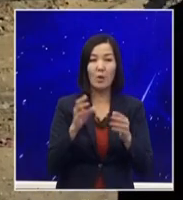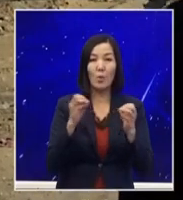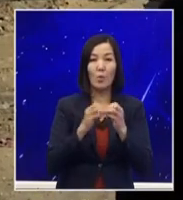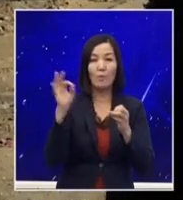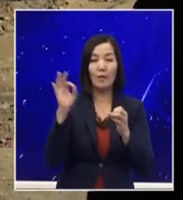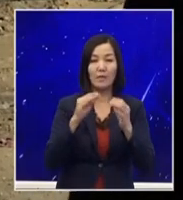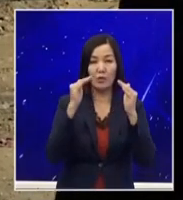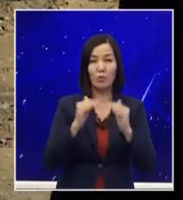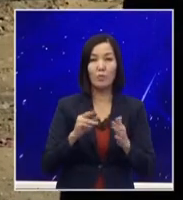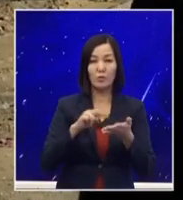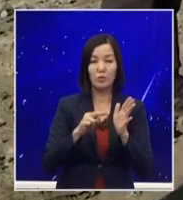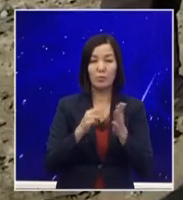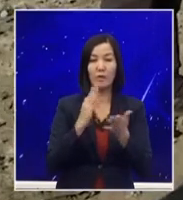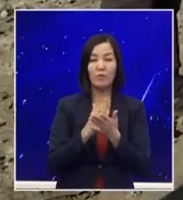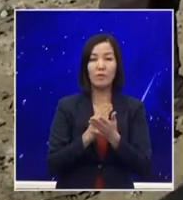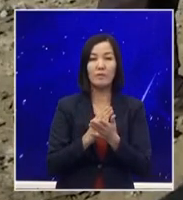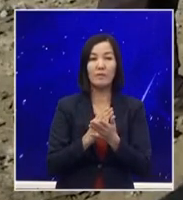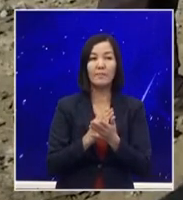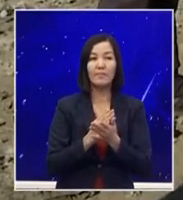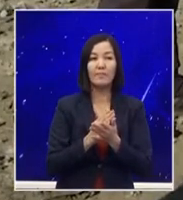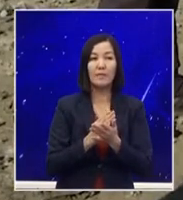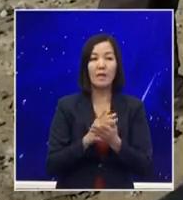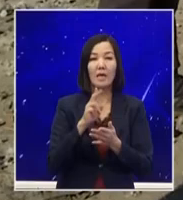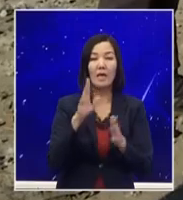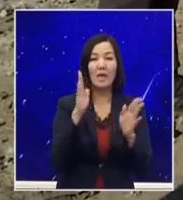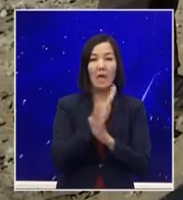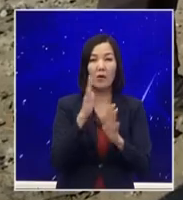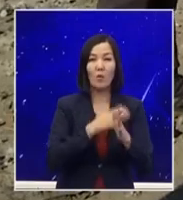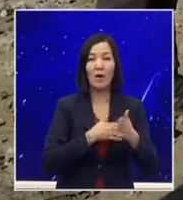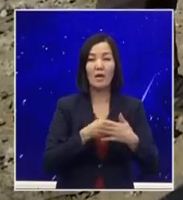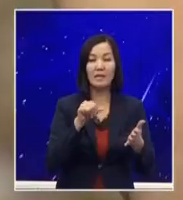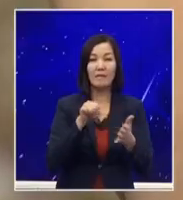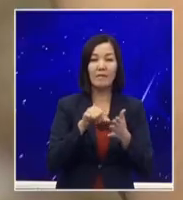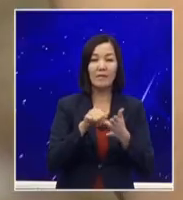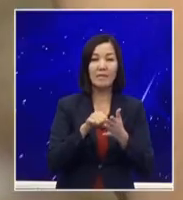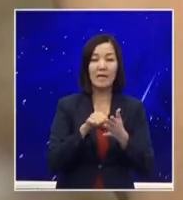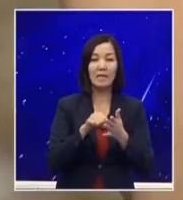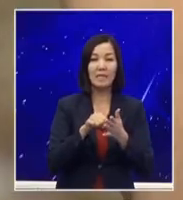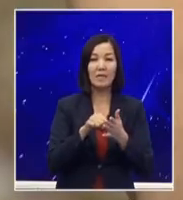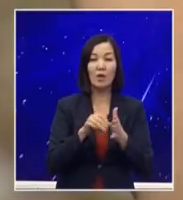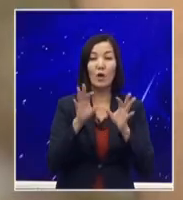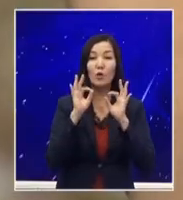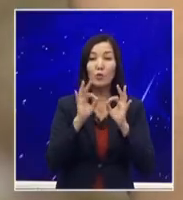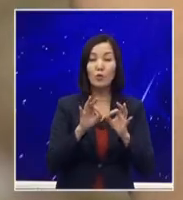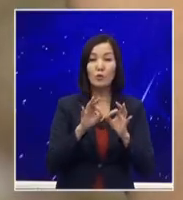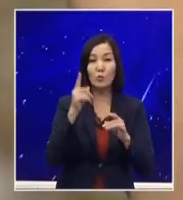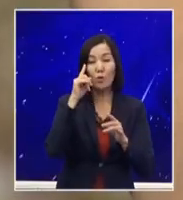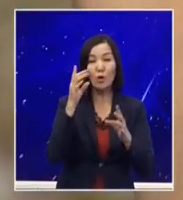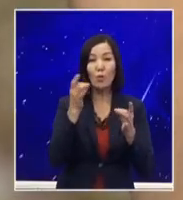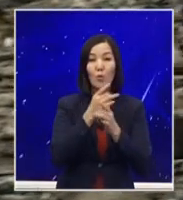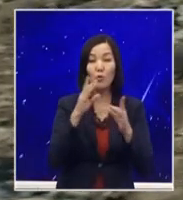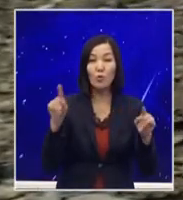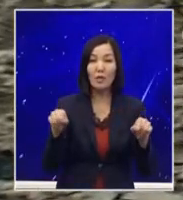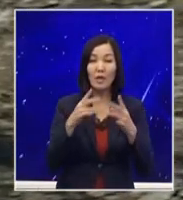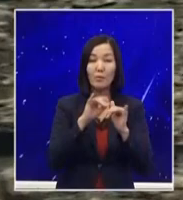дейін азайтамыз деп жоспарлап отырмыз. Экоактивист Тимур Елеусізіп тұтыну себептерін қалыптастыруға сауатты түрде келу керек деп санайды. Яғни